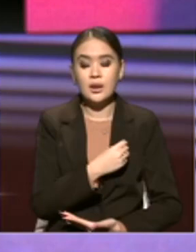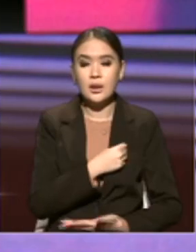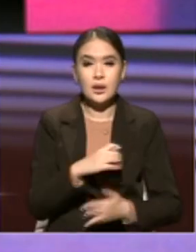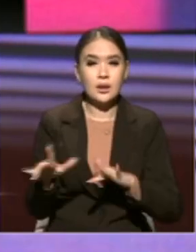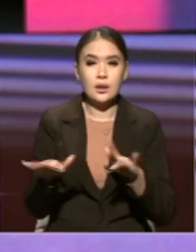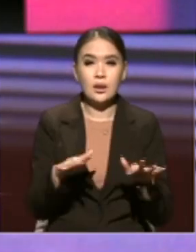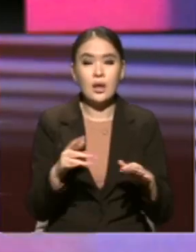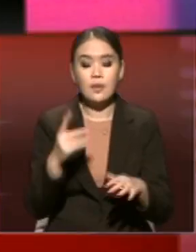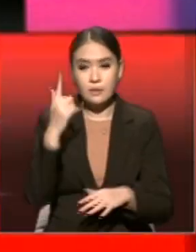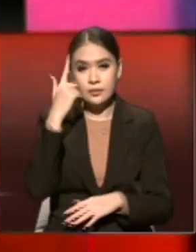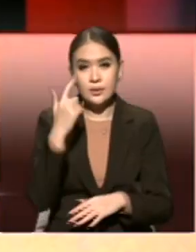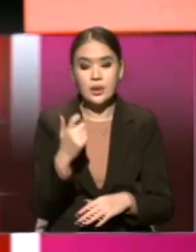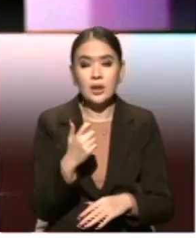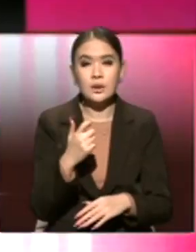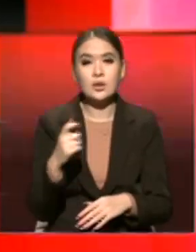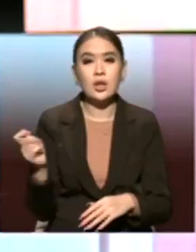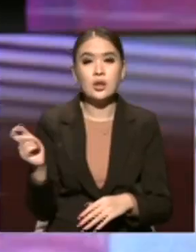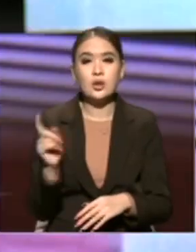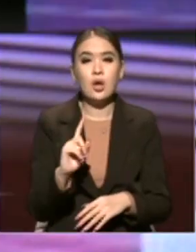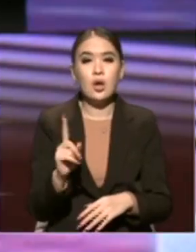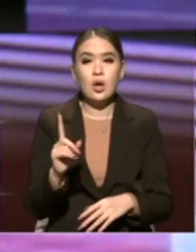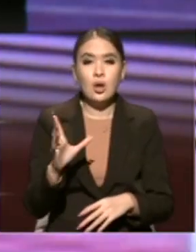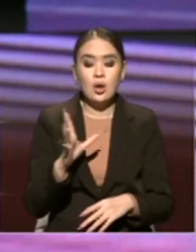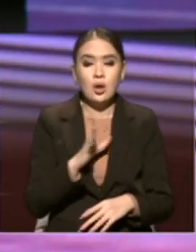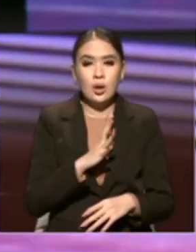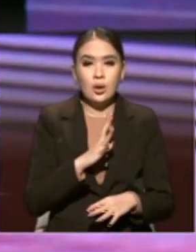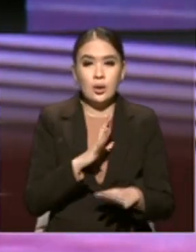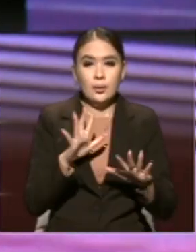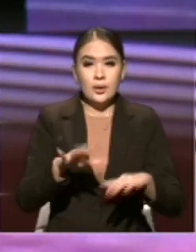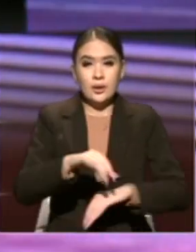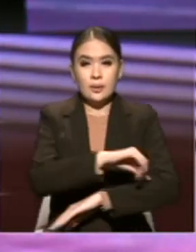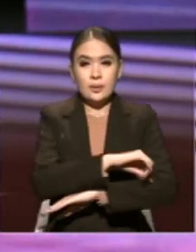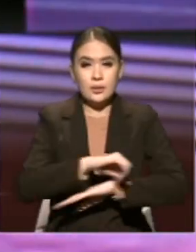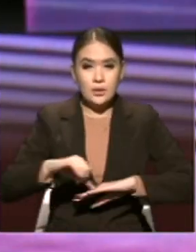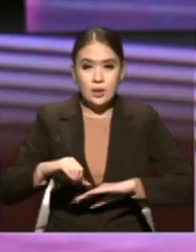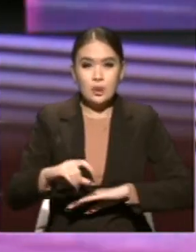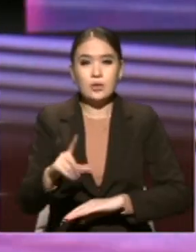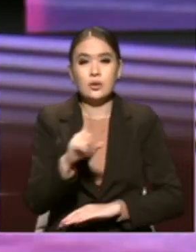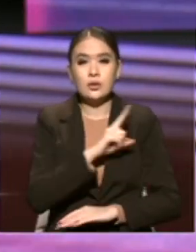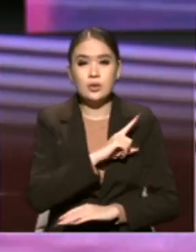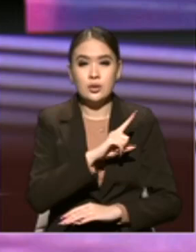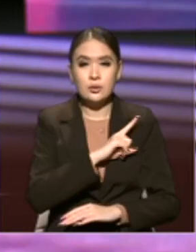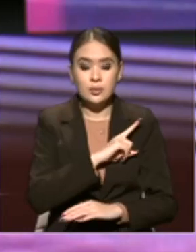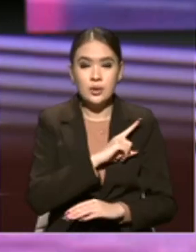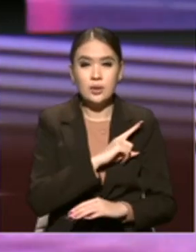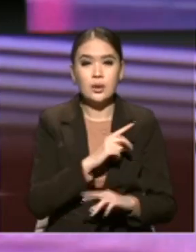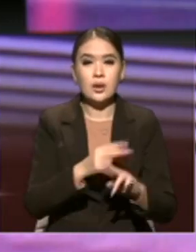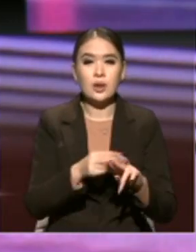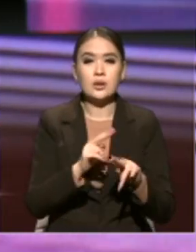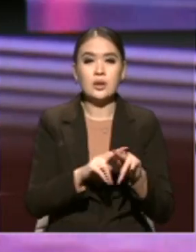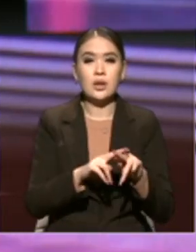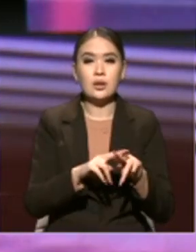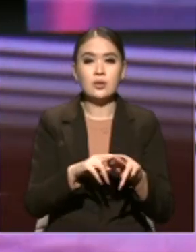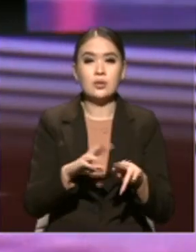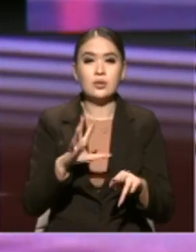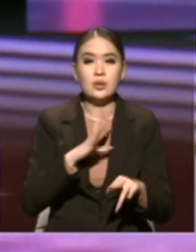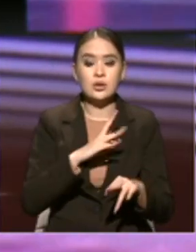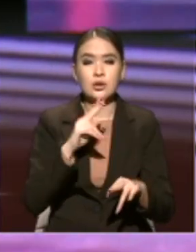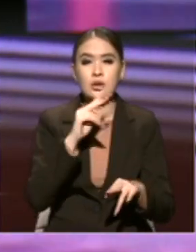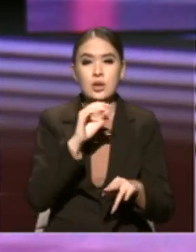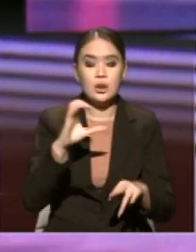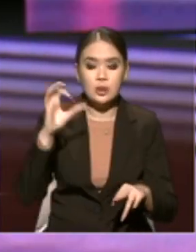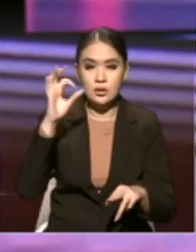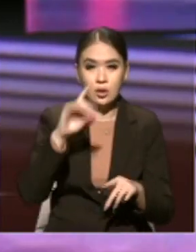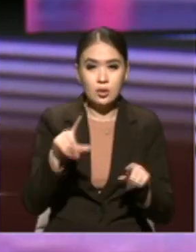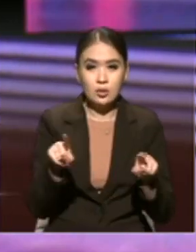қайда атқарады білесіздер. Ұлттық қауіпсіздік комитетіне қарасты шекара қызметінде мемлекеттік күзет қызметі, төтенше жағдайлар министрлігінің әскери бөлімі және